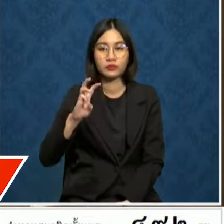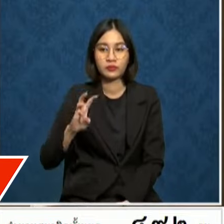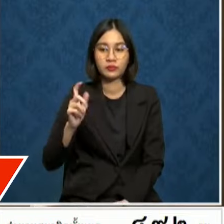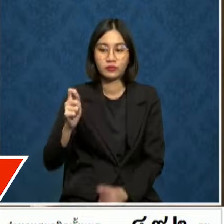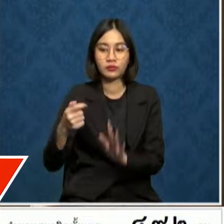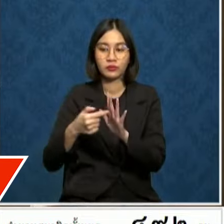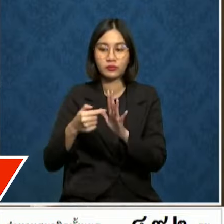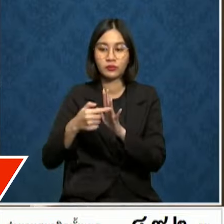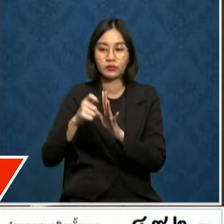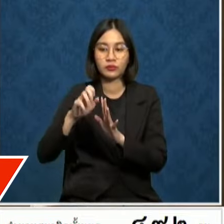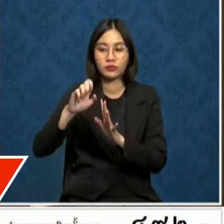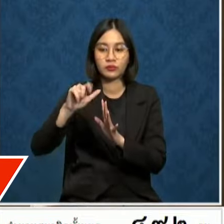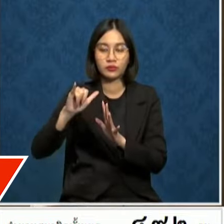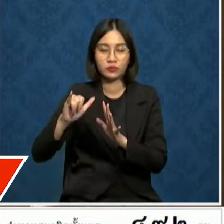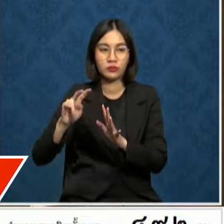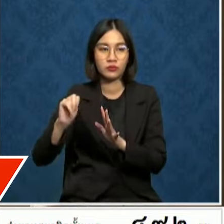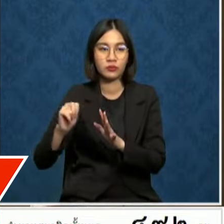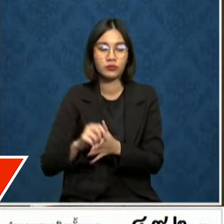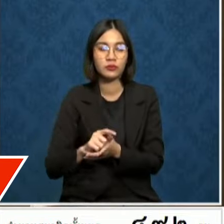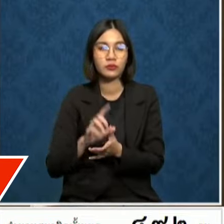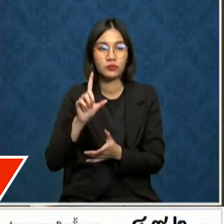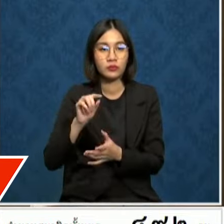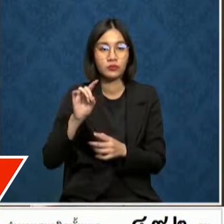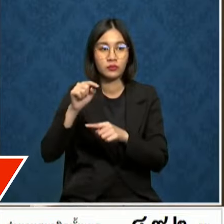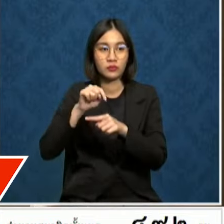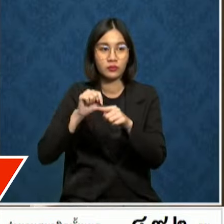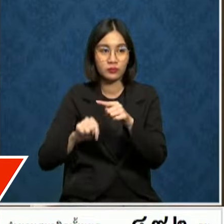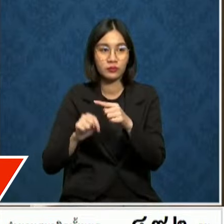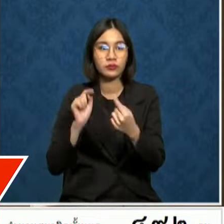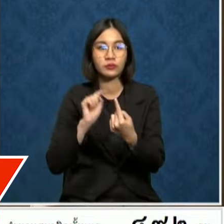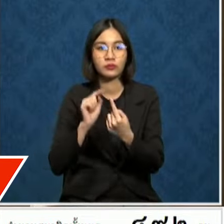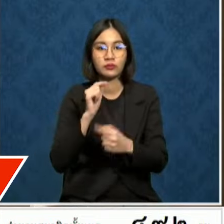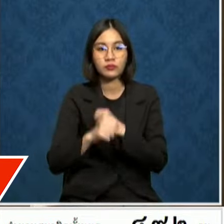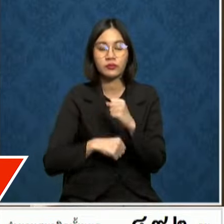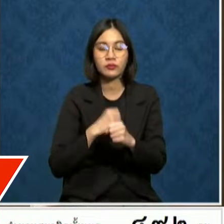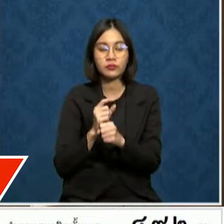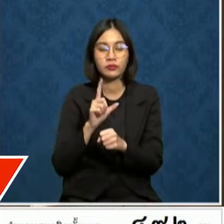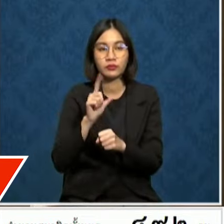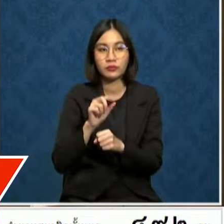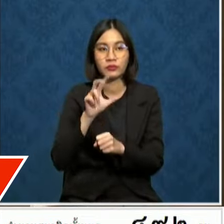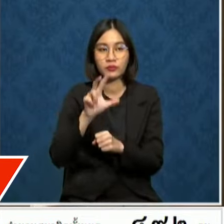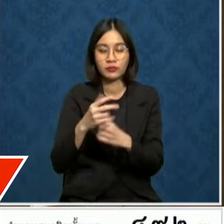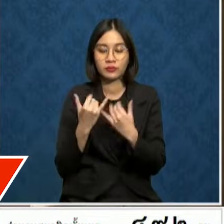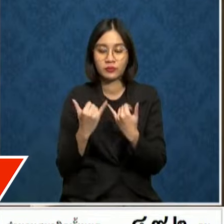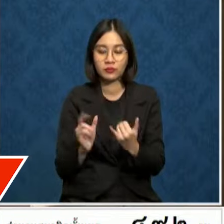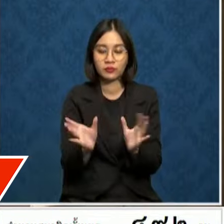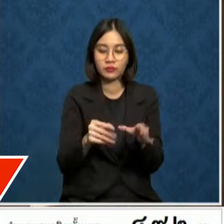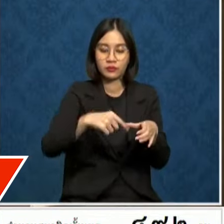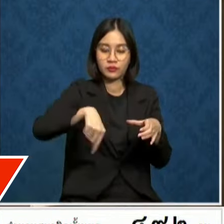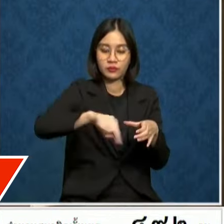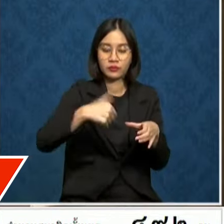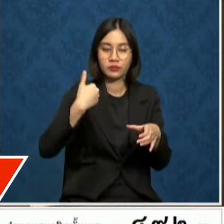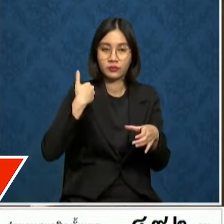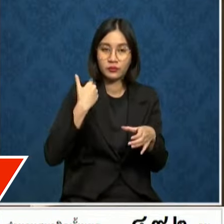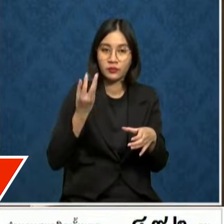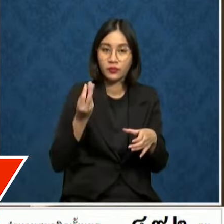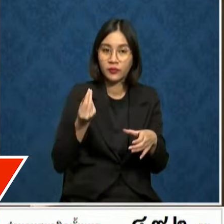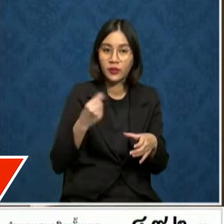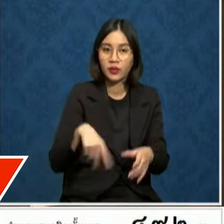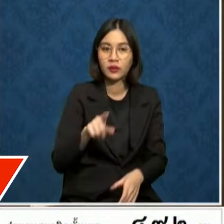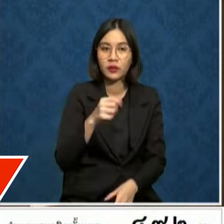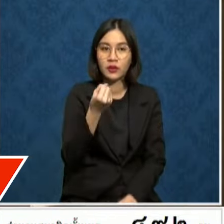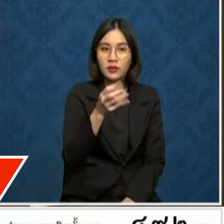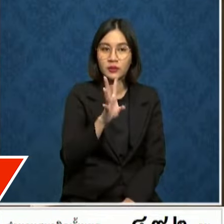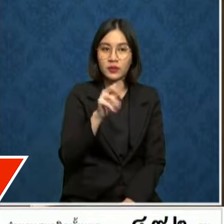ละ 8.1ค่ะคาดว่ามาจากโปลินีเซียตะวันออกในศตวรรษที่ 13ค่ะปัจจุบันชาวเมารีค่ะมีมีสัดส่วนประมาณร้อย